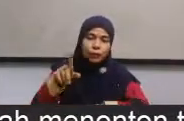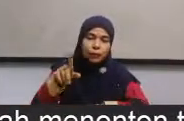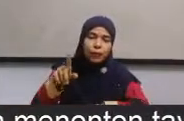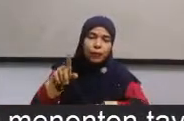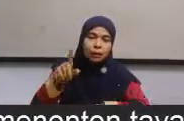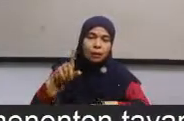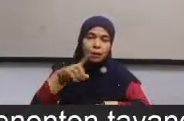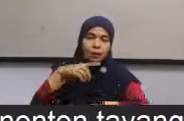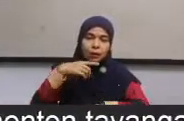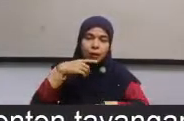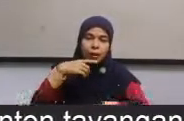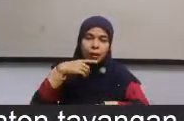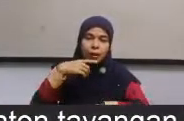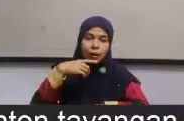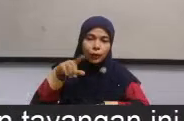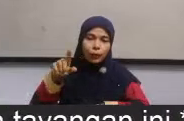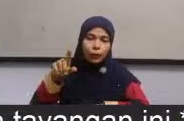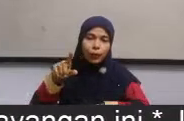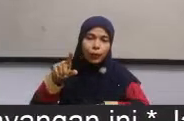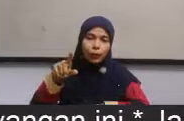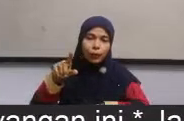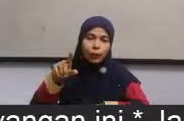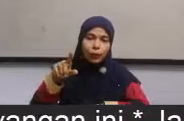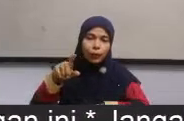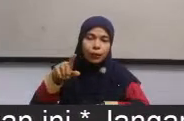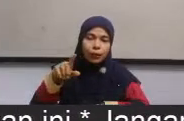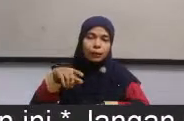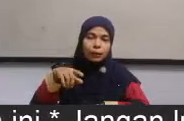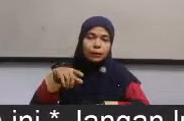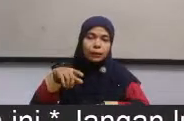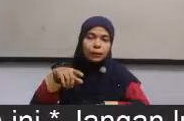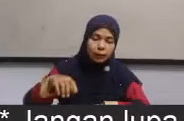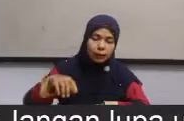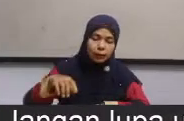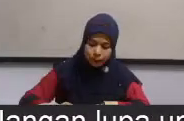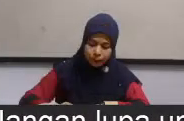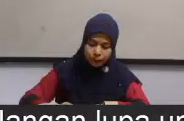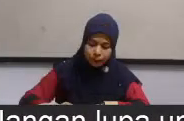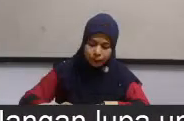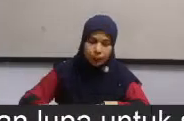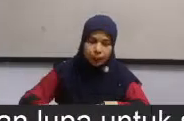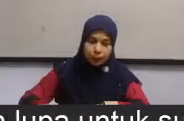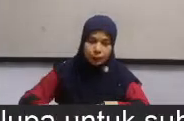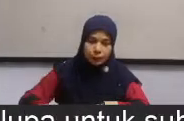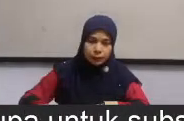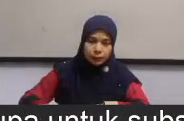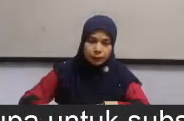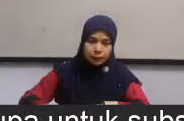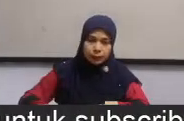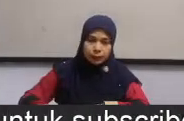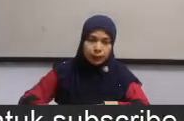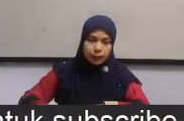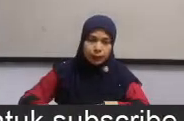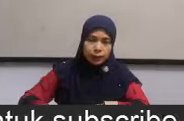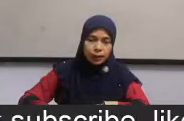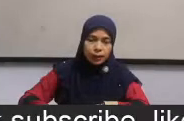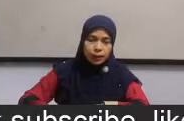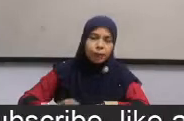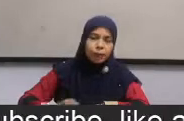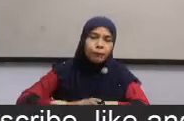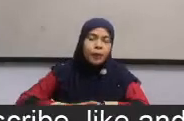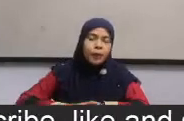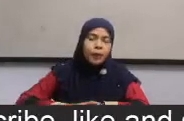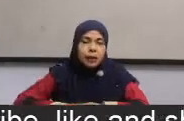digambar udah kelihatan produk lokal batik kemudian perkakas yang dari